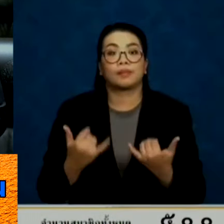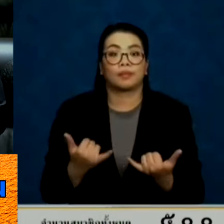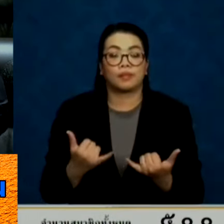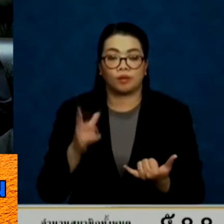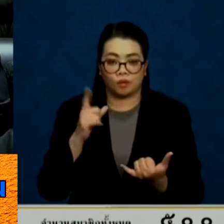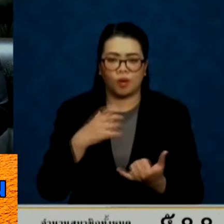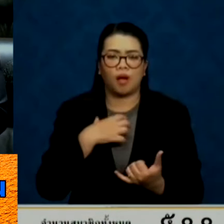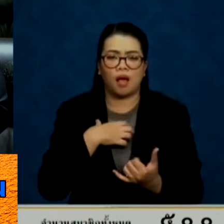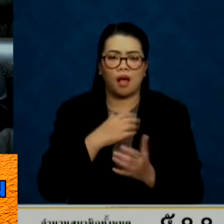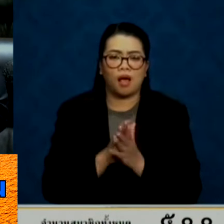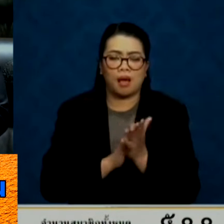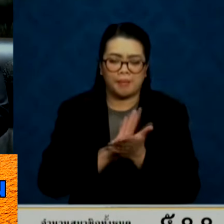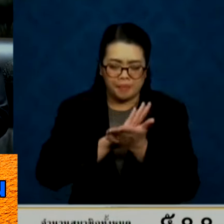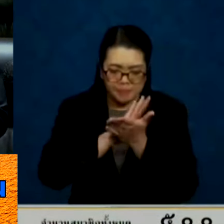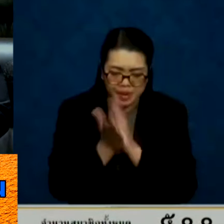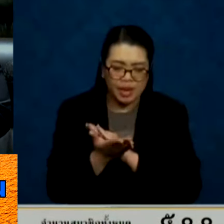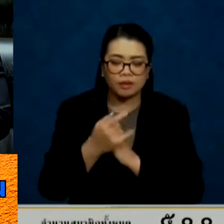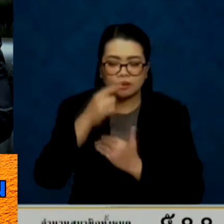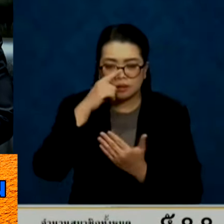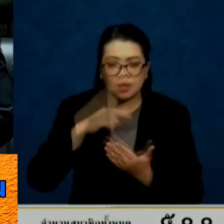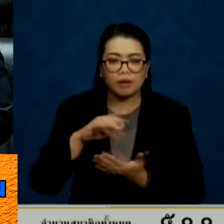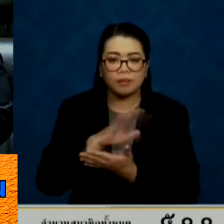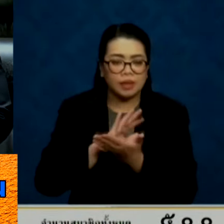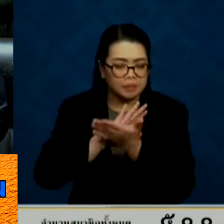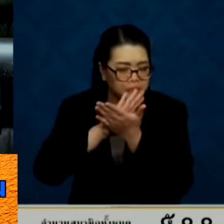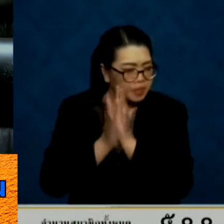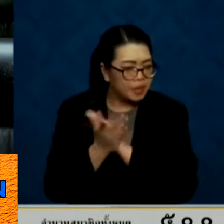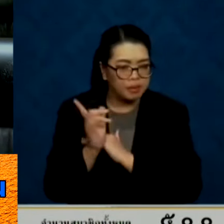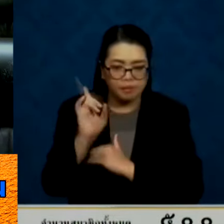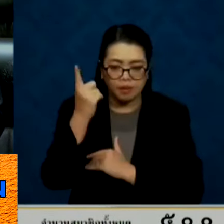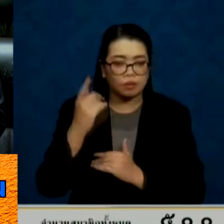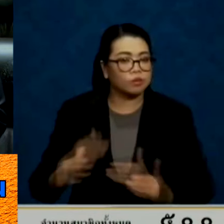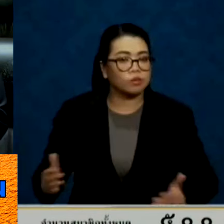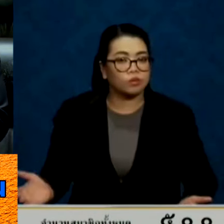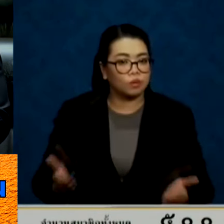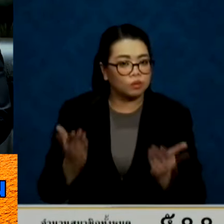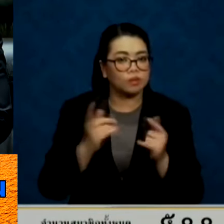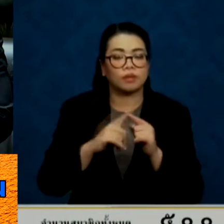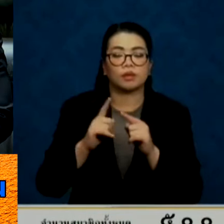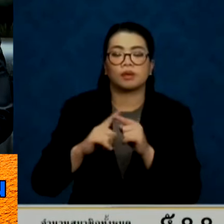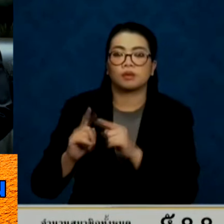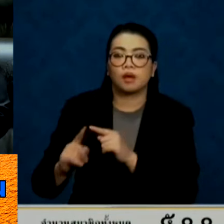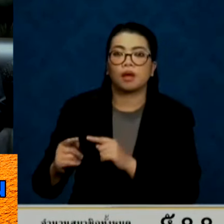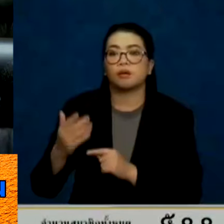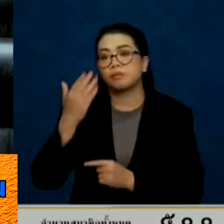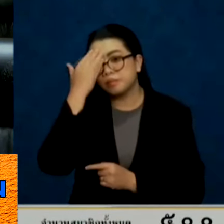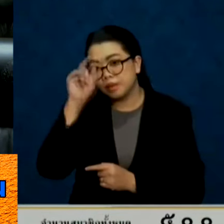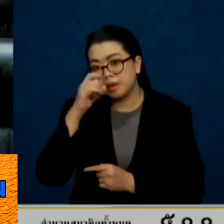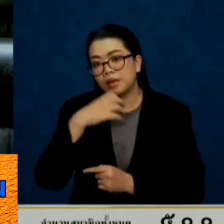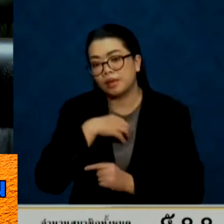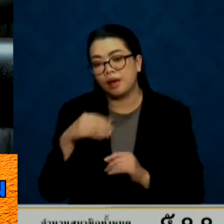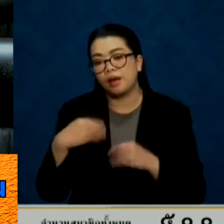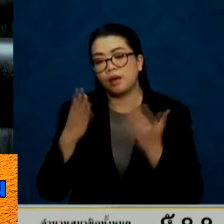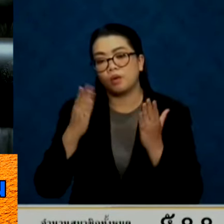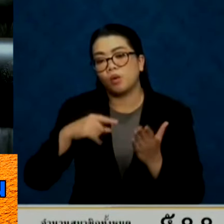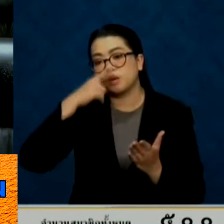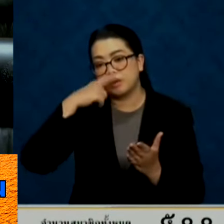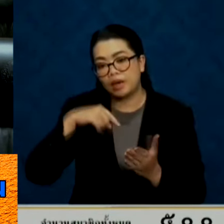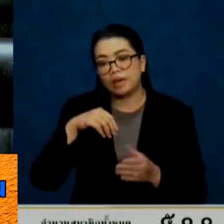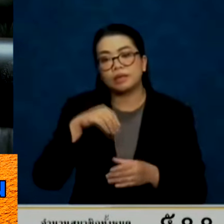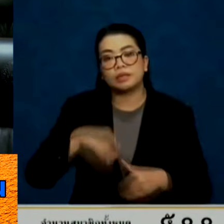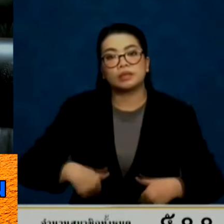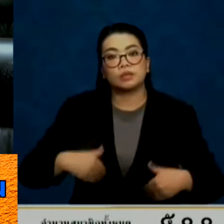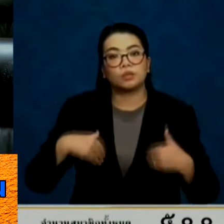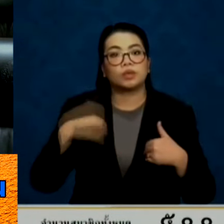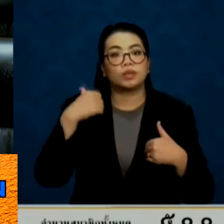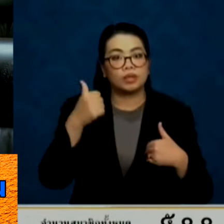ี้เราต้องการเปลยนโชมประเทศเราเราท spaceship ส่ๆ มากมายเลยเพื่ต้องการให้คนไทยอยู่ดกินดีปลอด